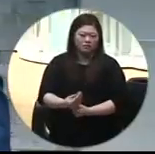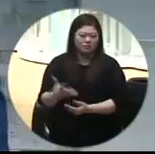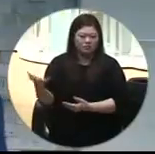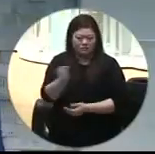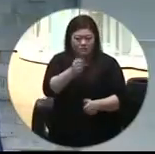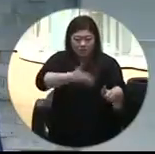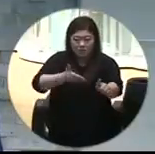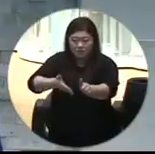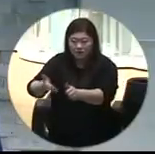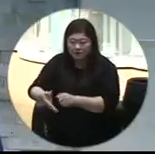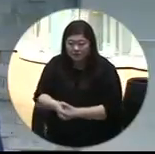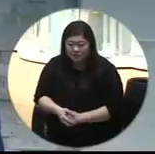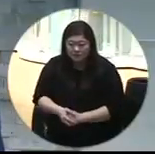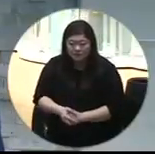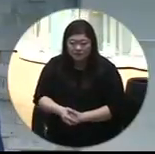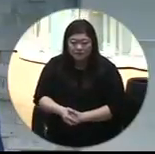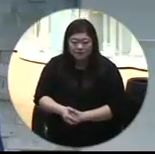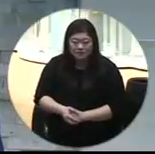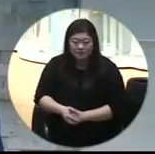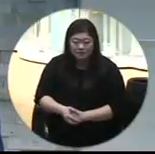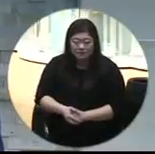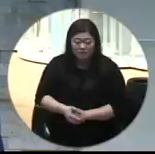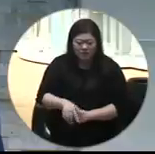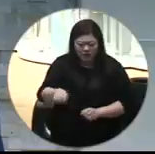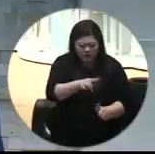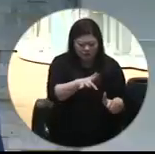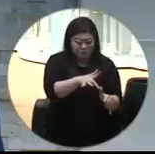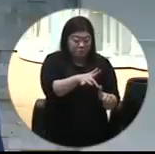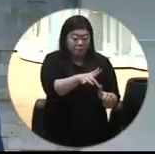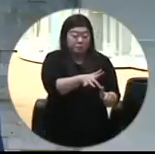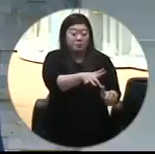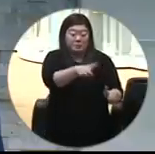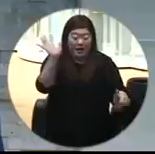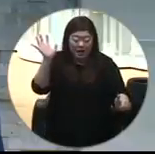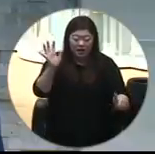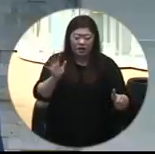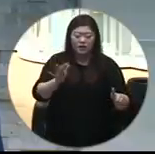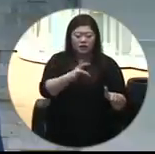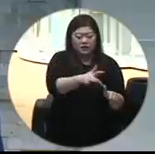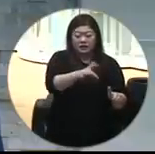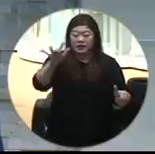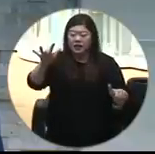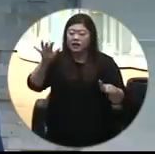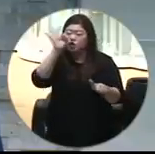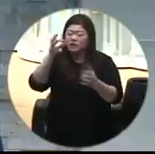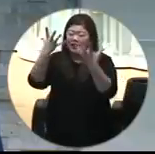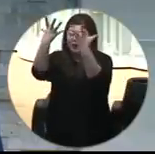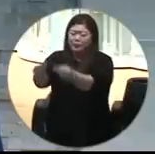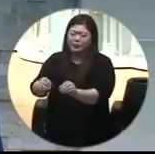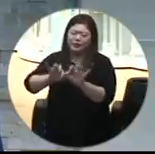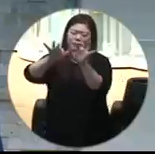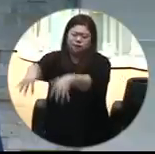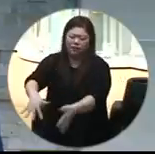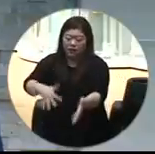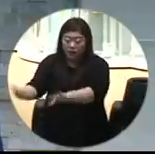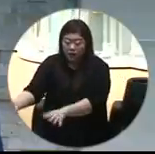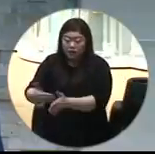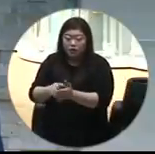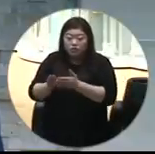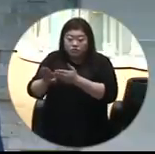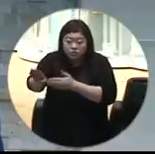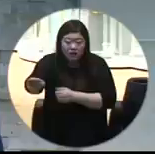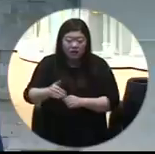자, 이런 사건 속에서 동네 사람들의 반응이 나와요. 자, 이들은 예수님께서 자기 동네를 떠날